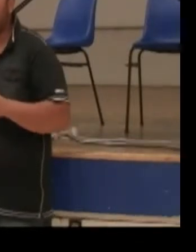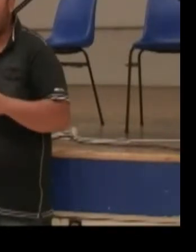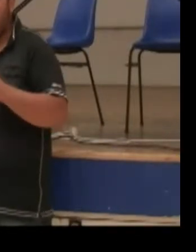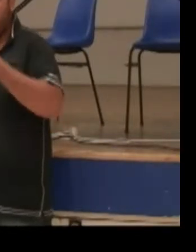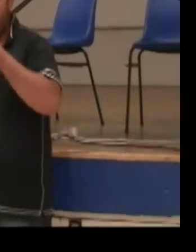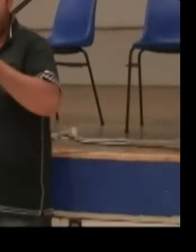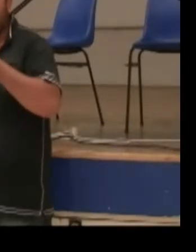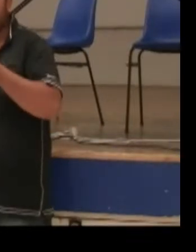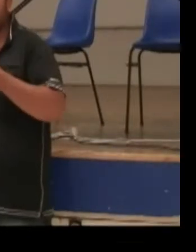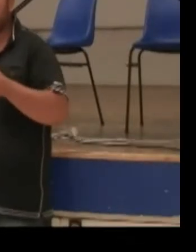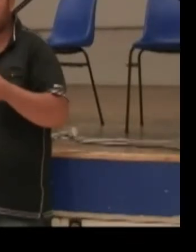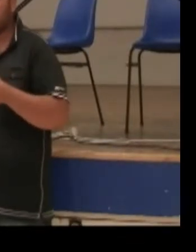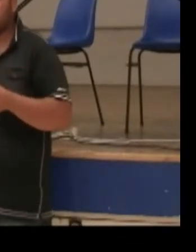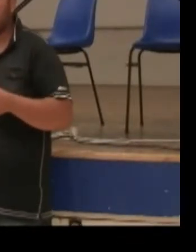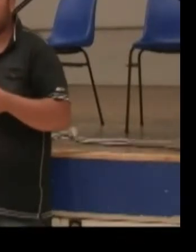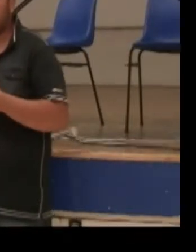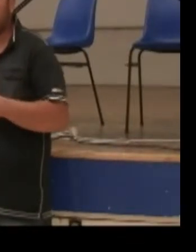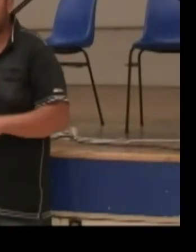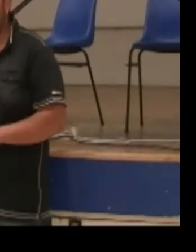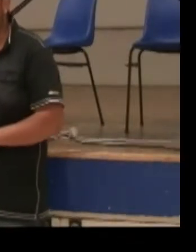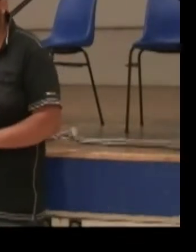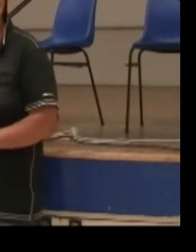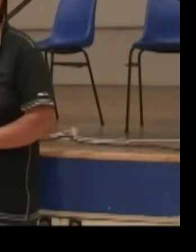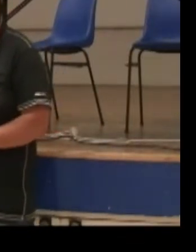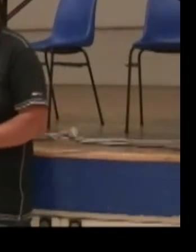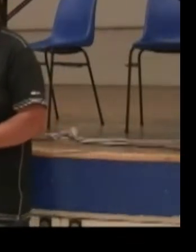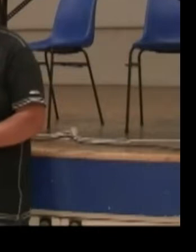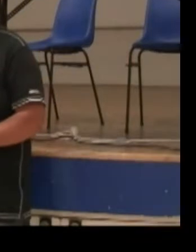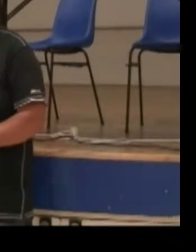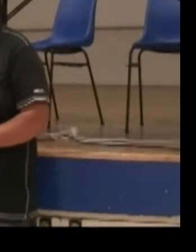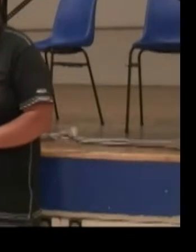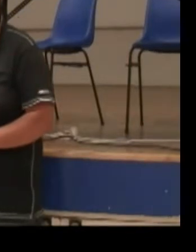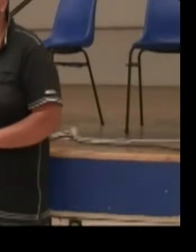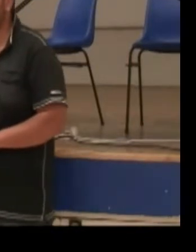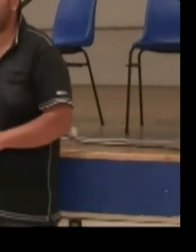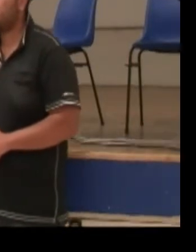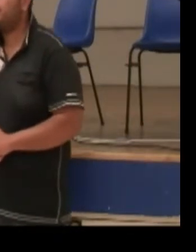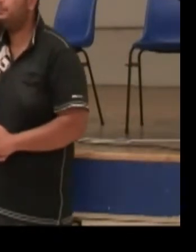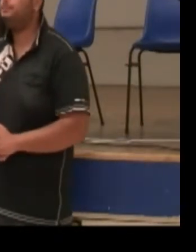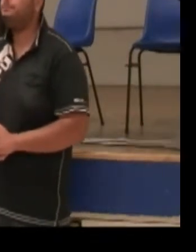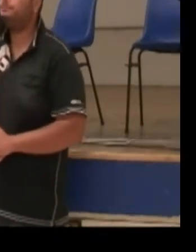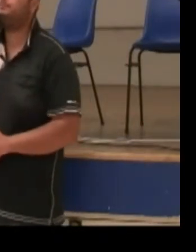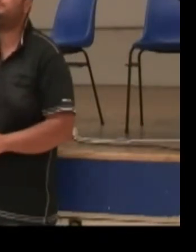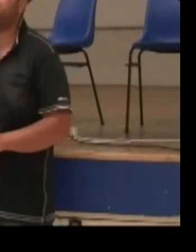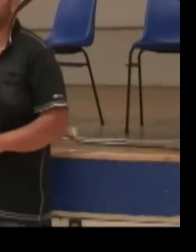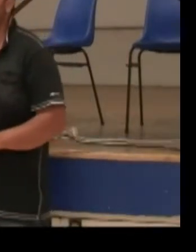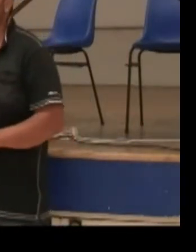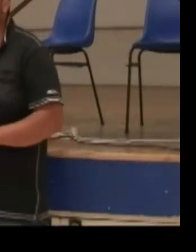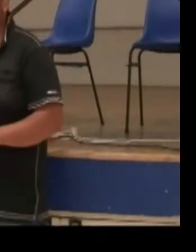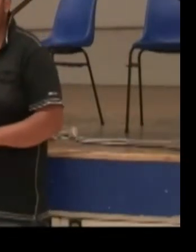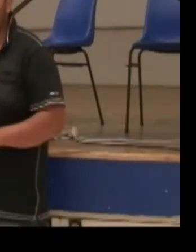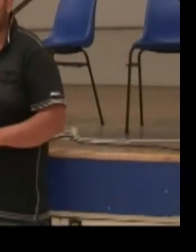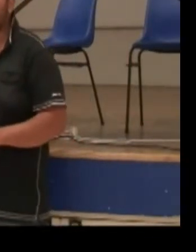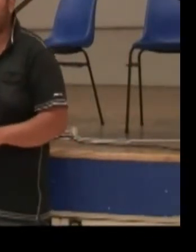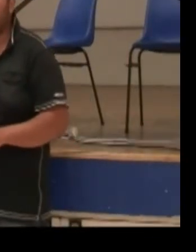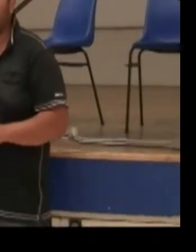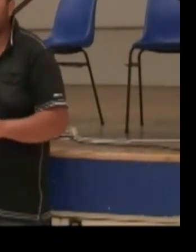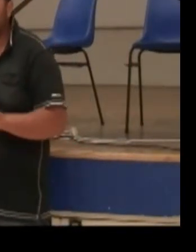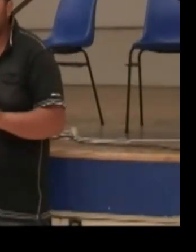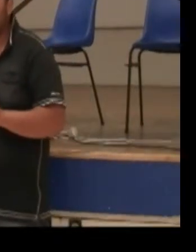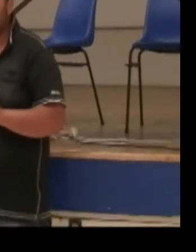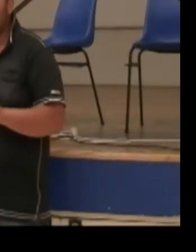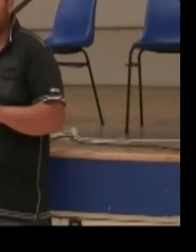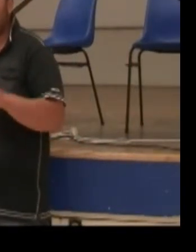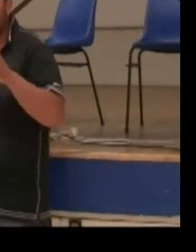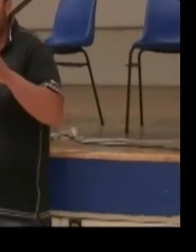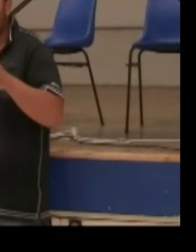médinois et qui connaissait l'hébreu. Il leur disait « attention ». Vous êtes en train de vous moquer du prophète. Si vous redites ce